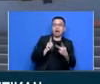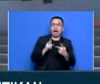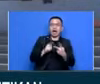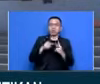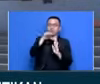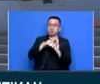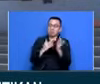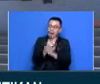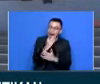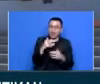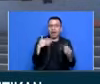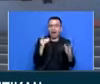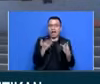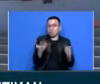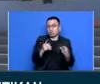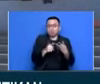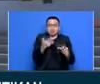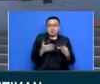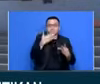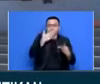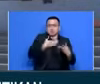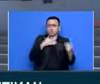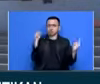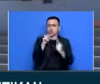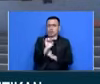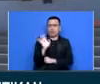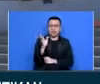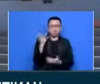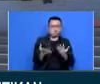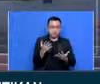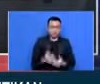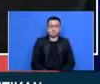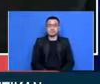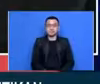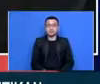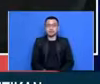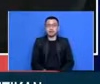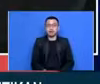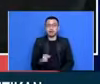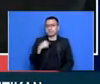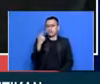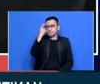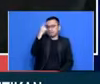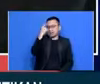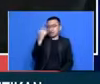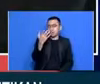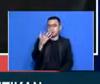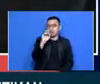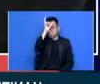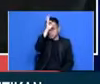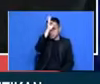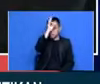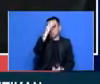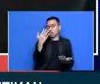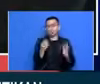kan ini akan terlihat sekali kalau memang ada motif tertentu ada faktor x misalkan itu saya kira Polri mahkammung harus